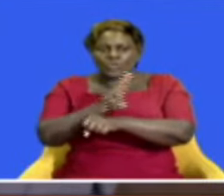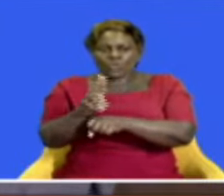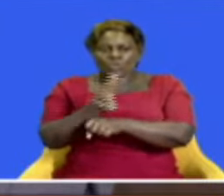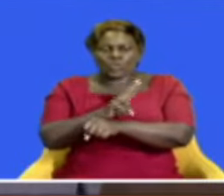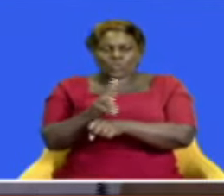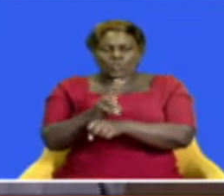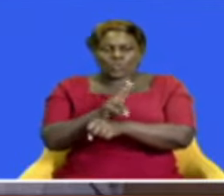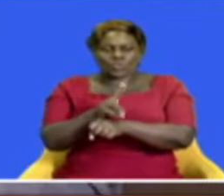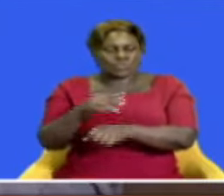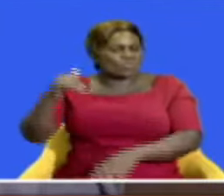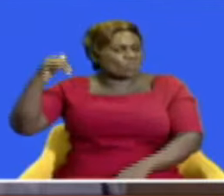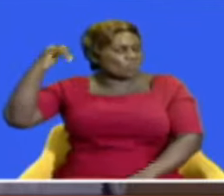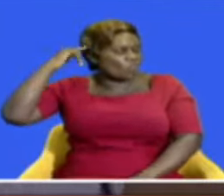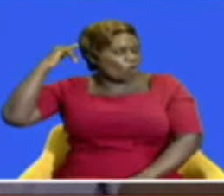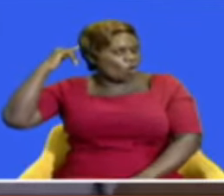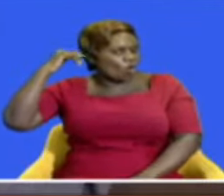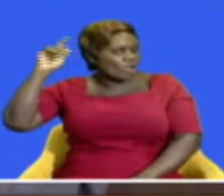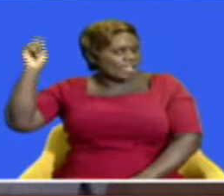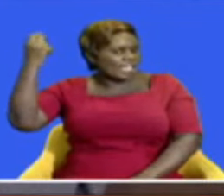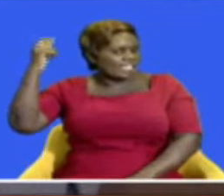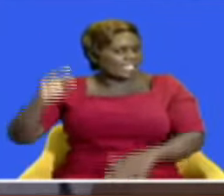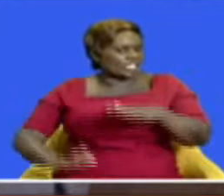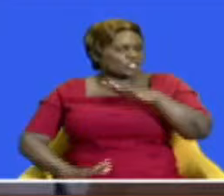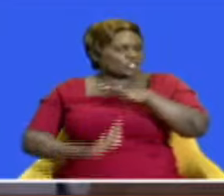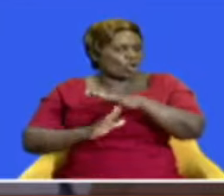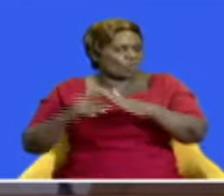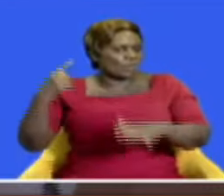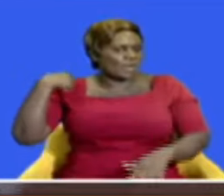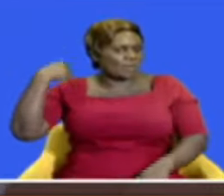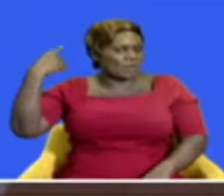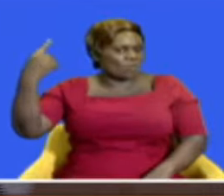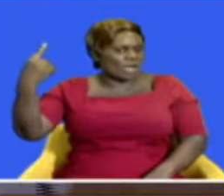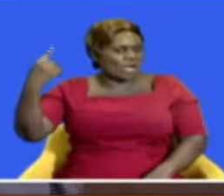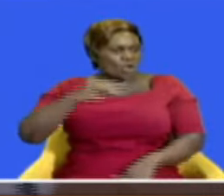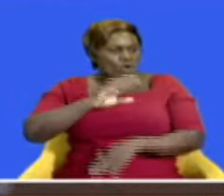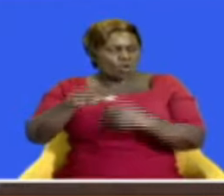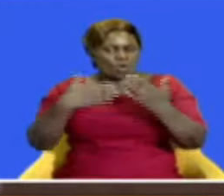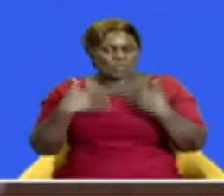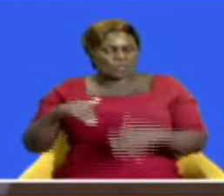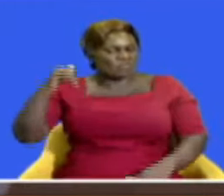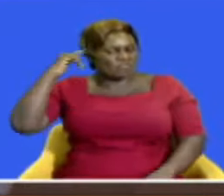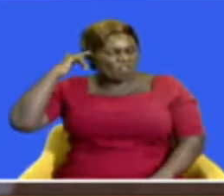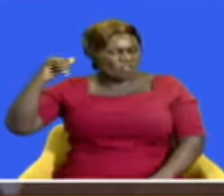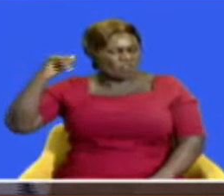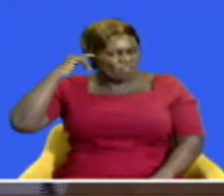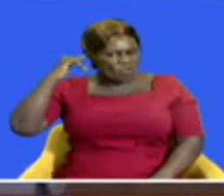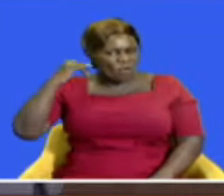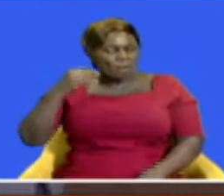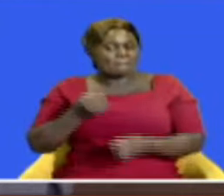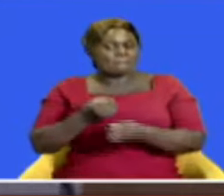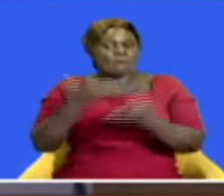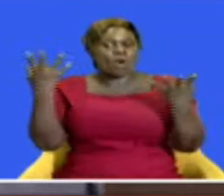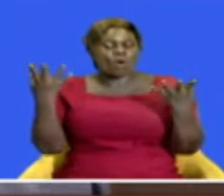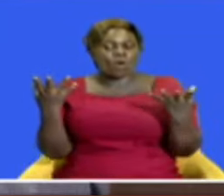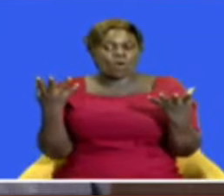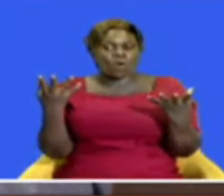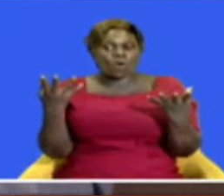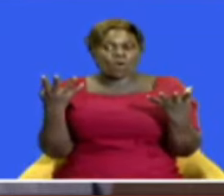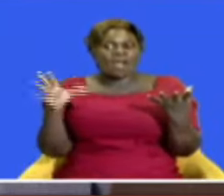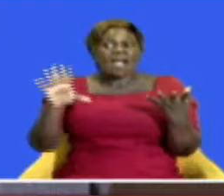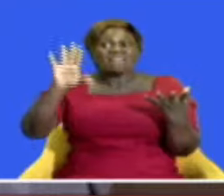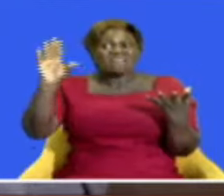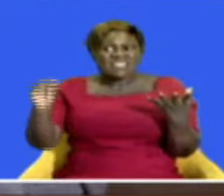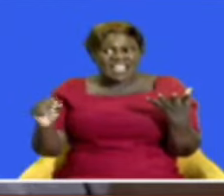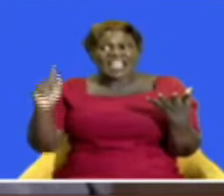ya mobile phones. Kenya iko number one. Kwa hivyo wale watu ambao wako na simu wengi